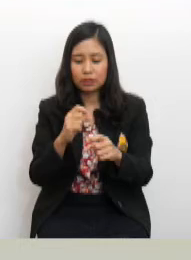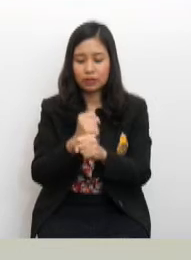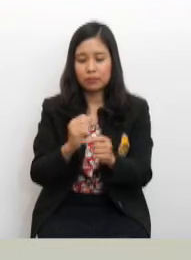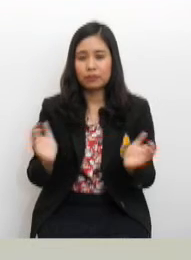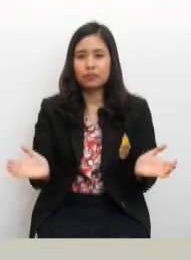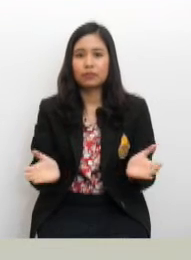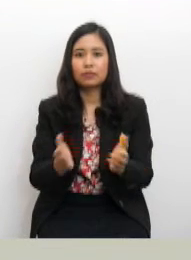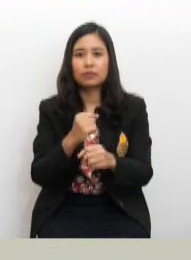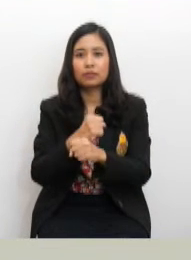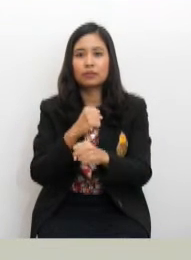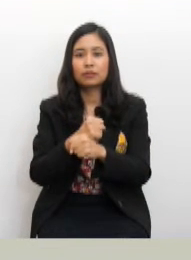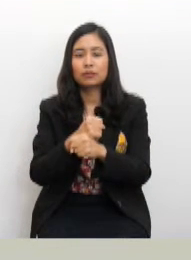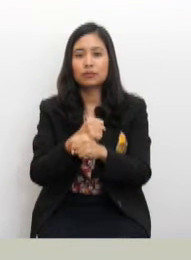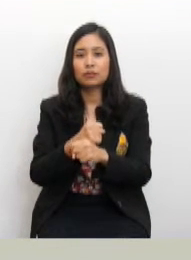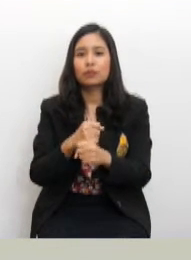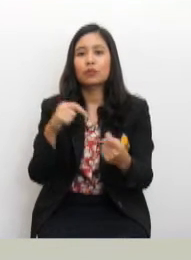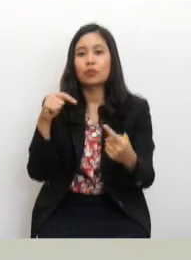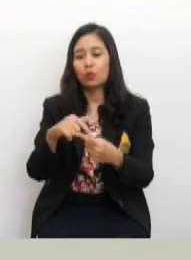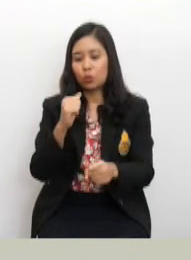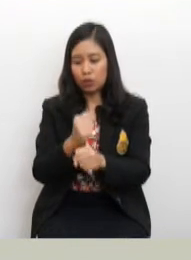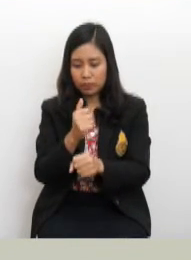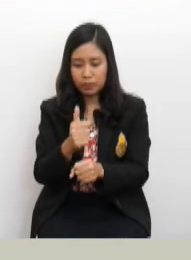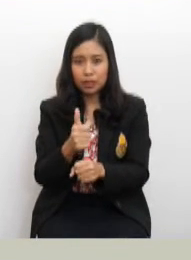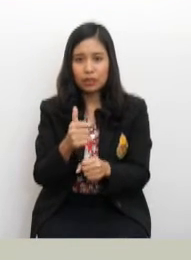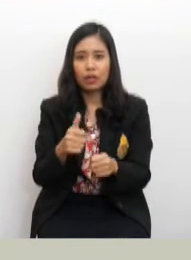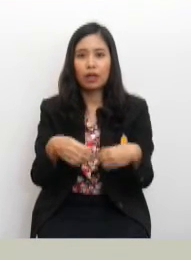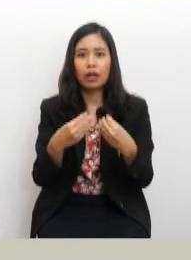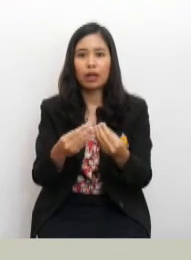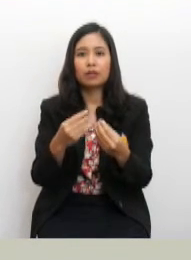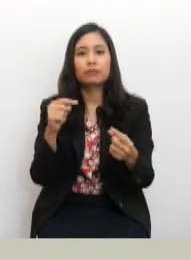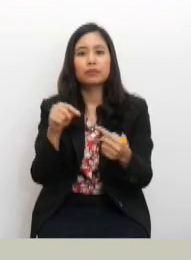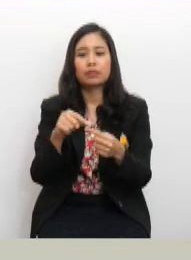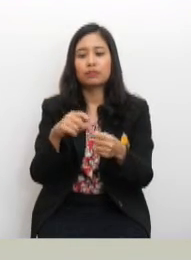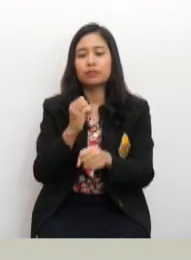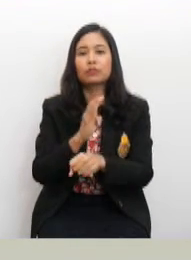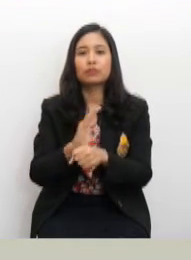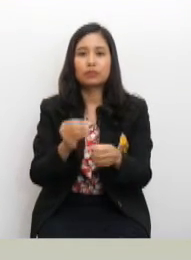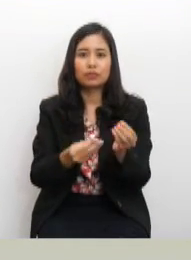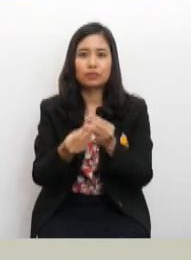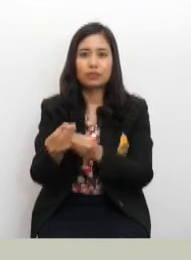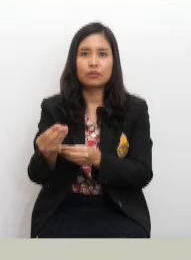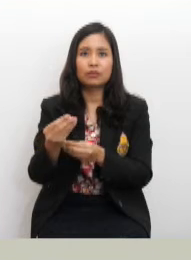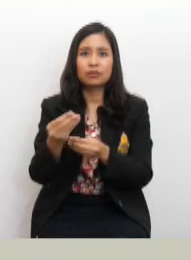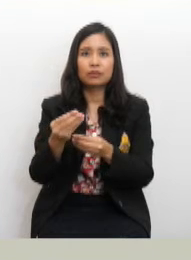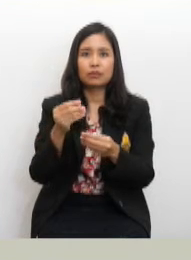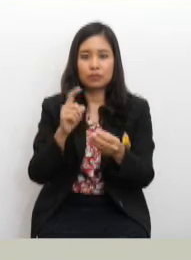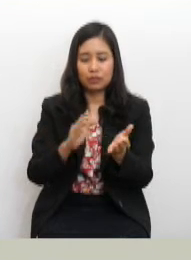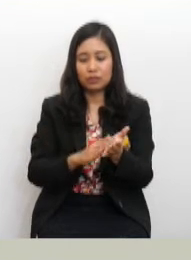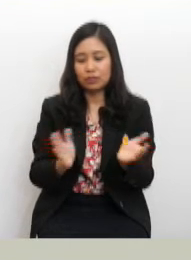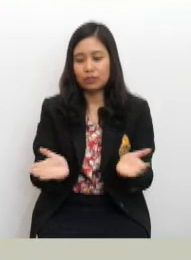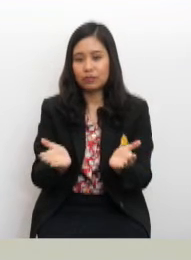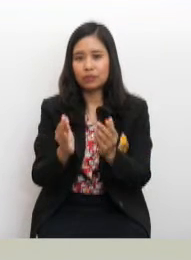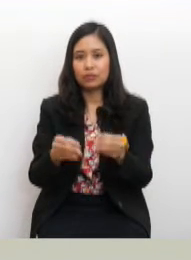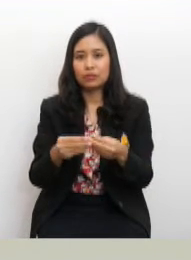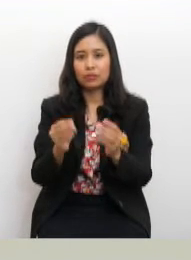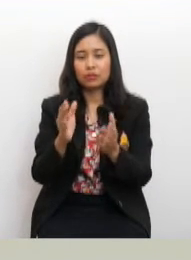แต่มุ่งสร้างแต่คุณงามความดีร่วมกันมันก็จะเป็นอานิสงส์ที่ทำให้เป็นกิจกรรมหนึ่งที่จะส่งเสริมให้นักเรียนนั้น